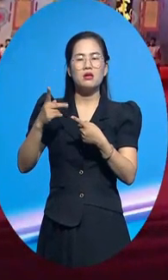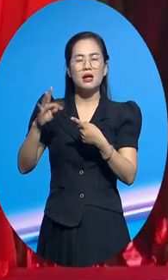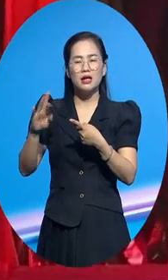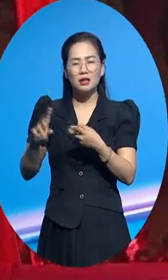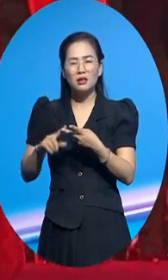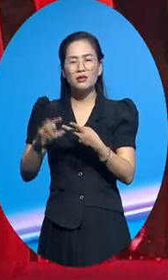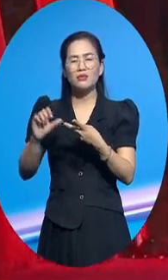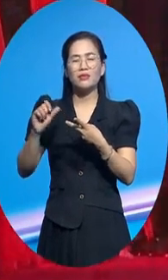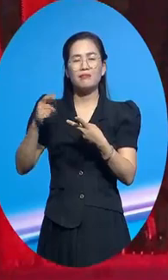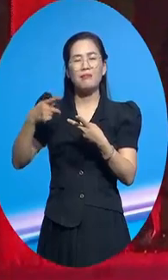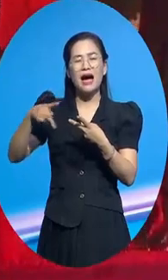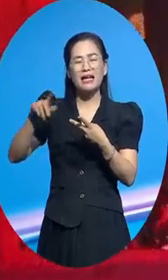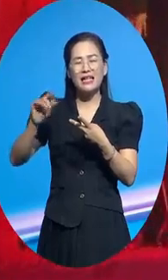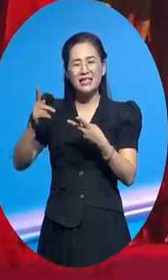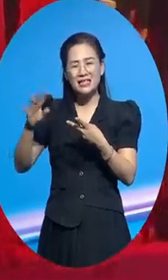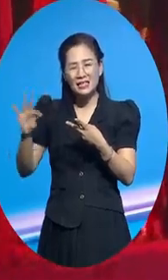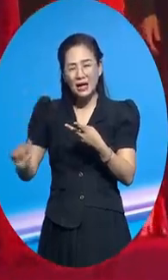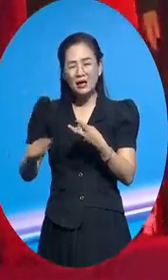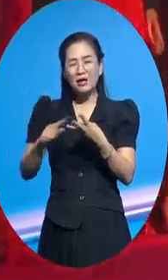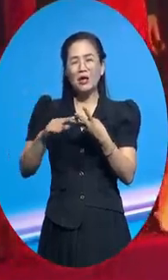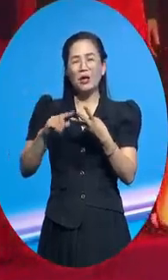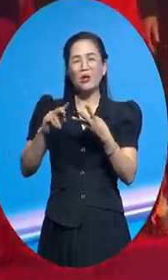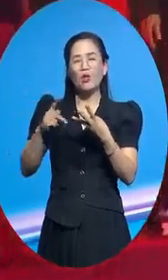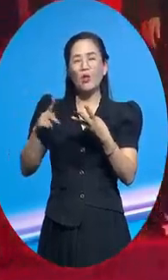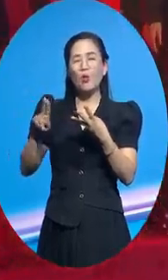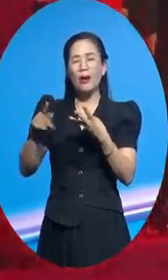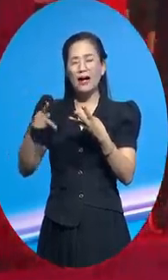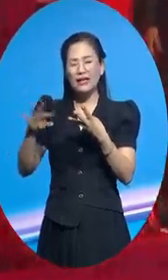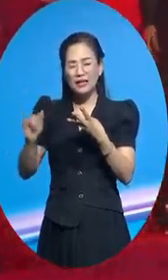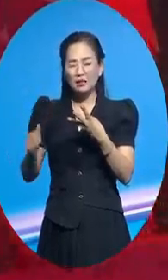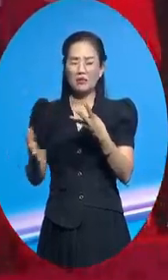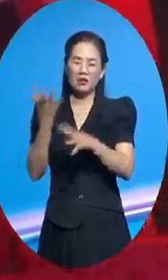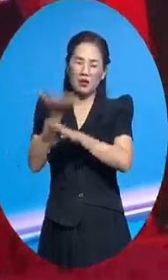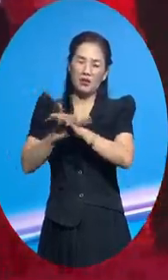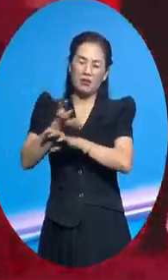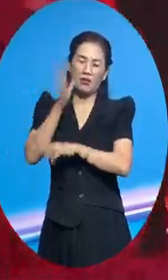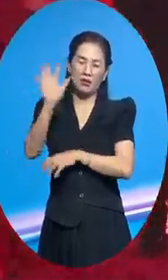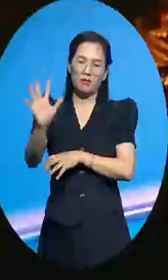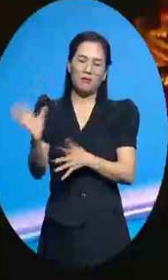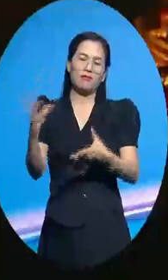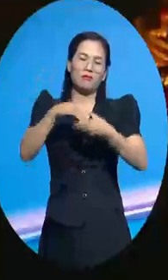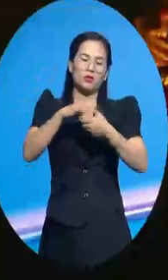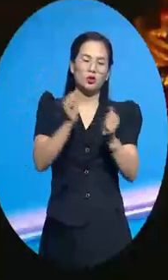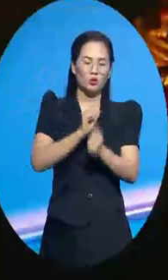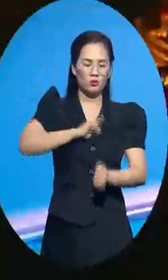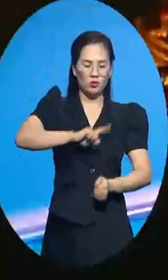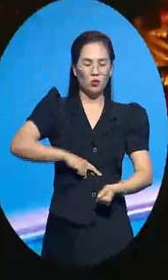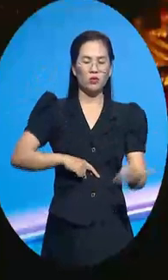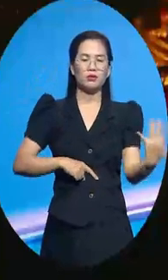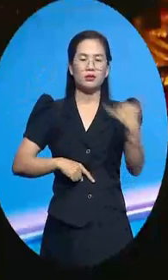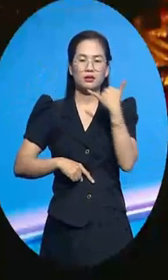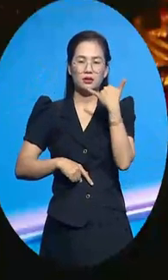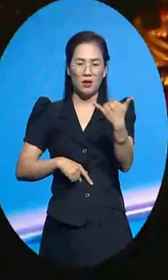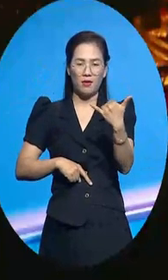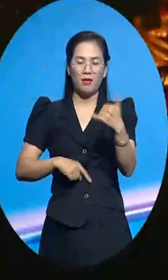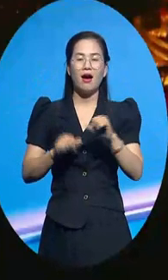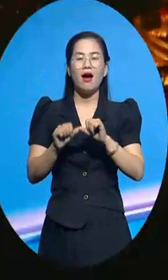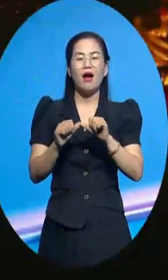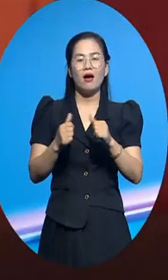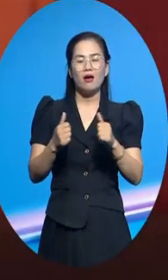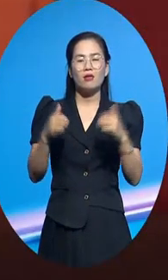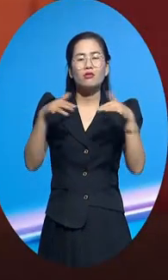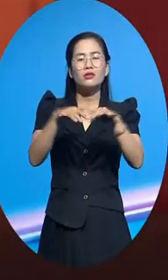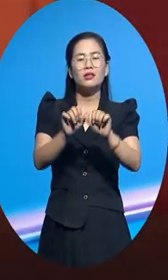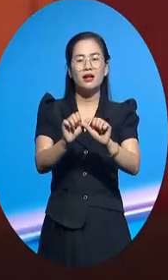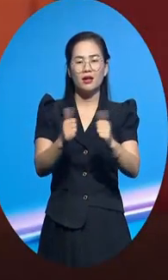Kyrgyzstan, Tajikistan, Turkmenistan và Uzbekistan. Tiệc chiêu đãi đã diễn ra sau đó tại khu vườn hoàng gia có từ thời nhà